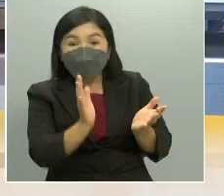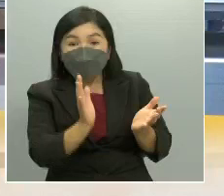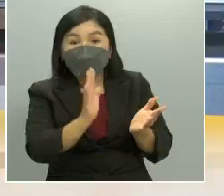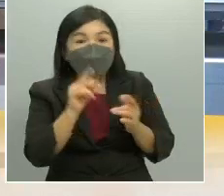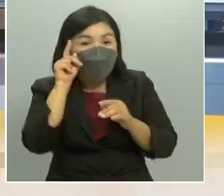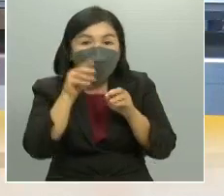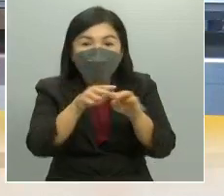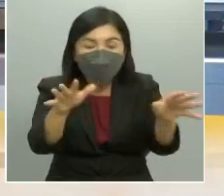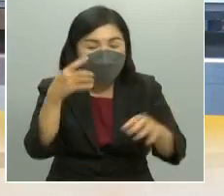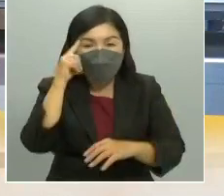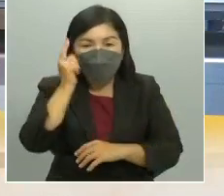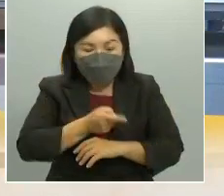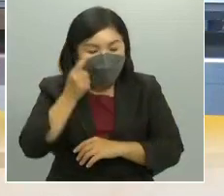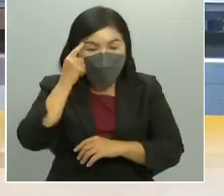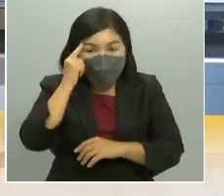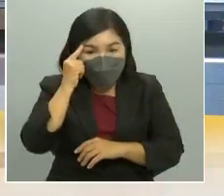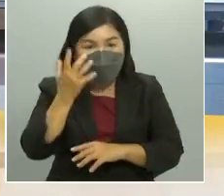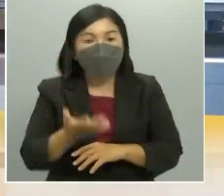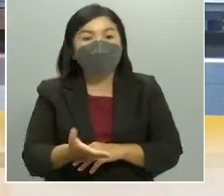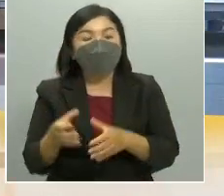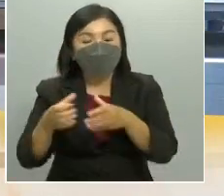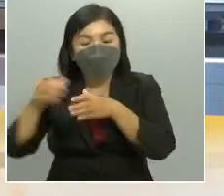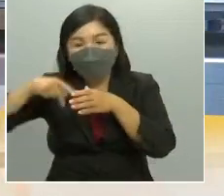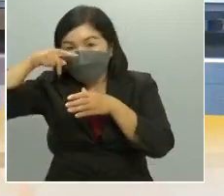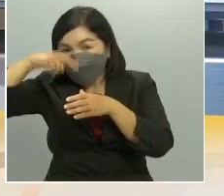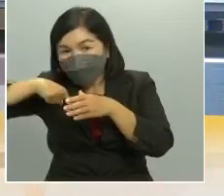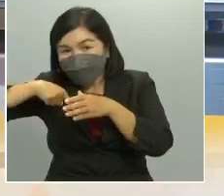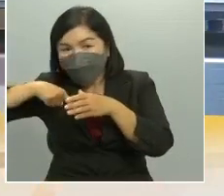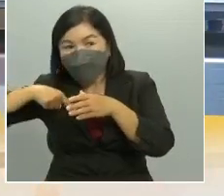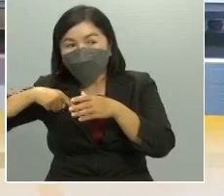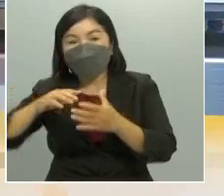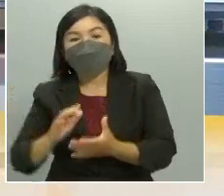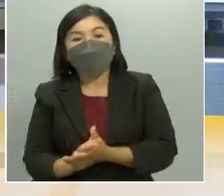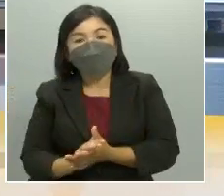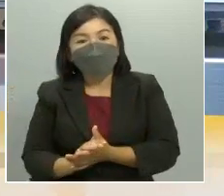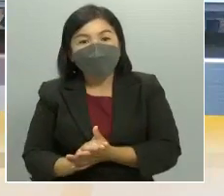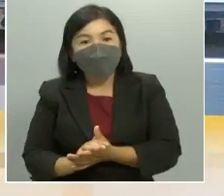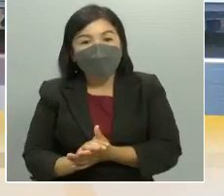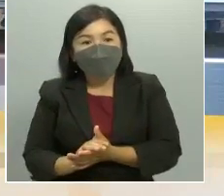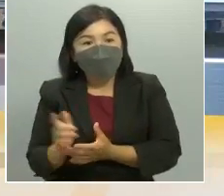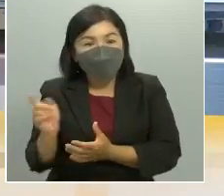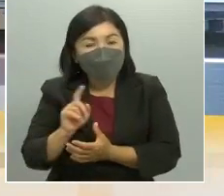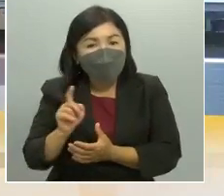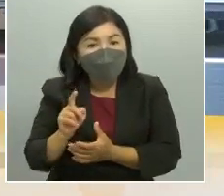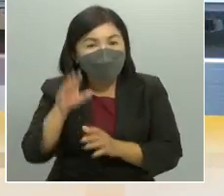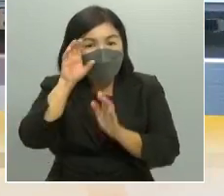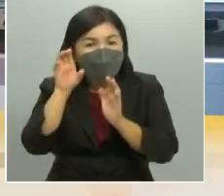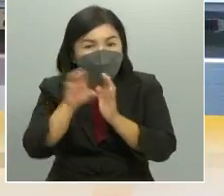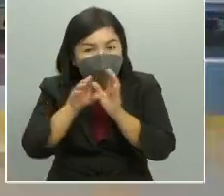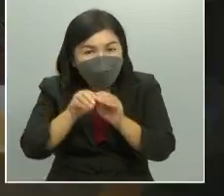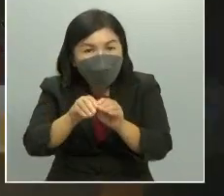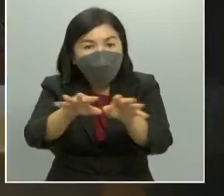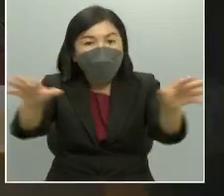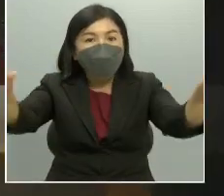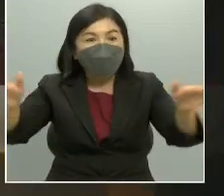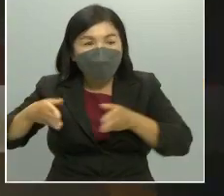ในขณะที่ในส่วนของพรรคเพื่อไทยเมื่อวานนี้ที่อยากกะใบปิดหนังเหลือโตนให้ข้าปล่อยภาพโปสเตอร์โหม